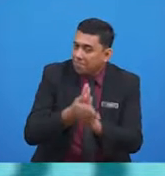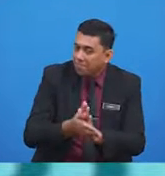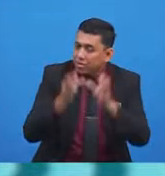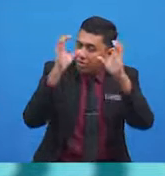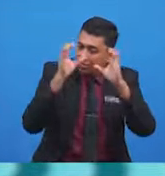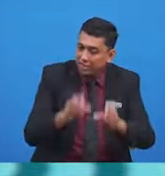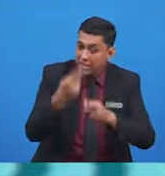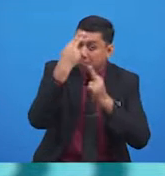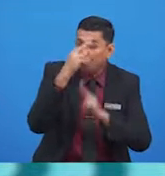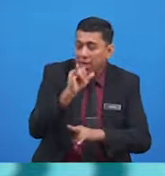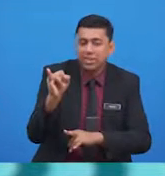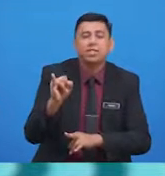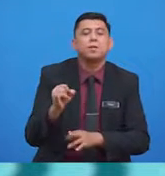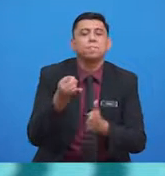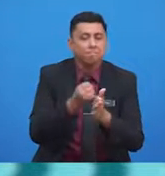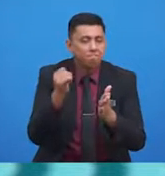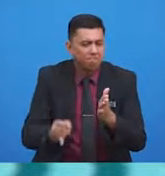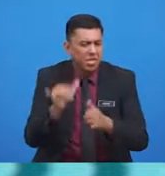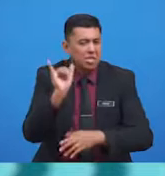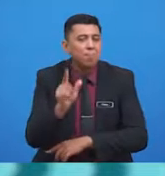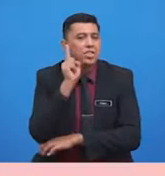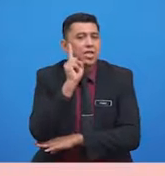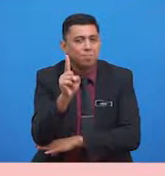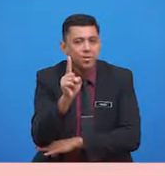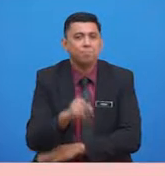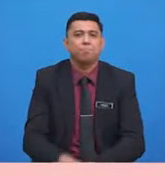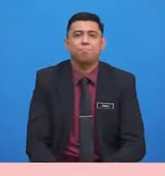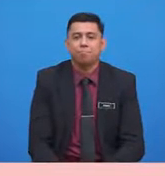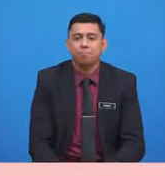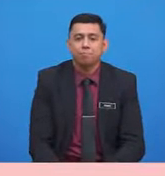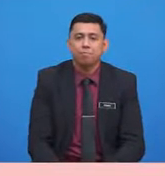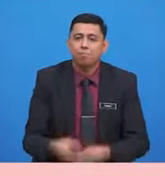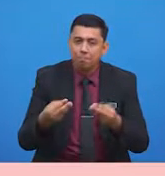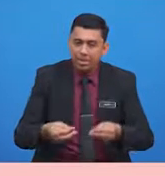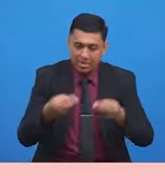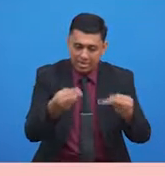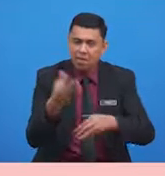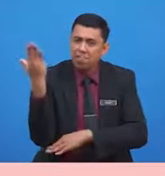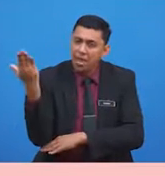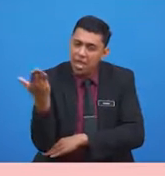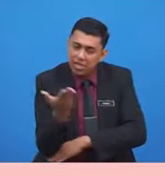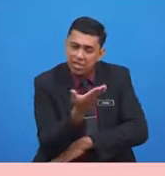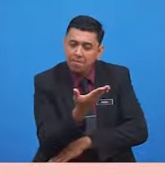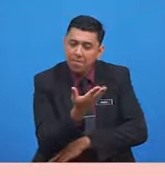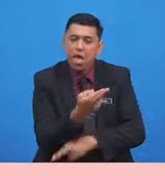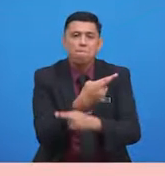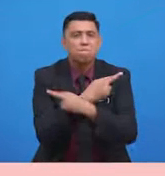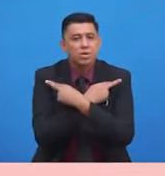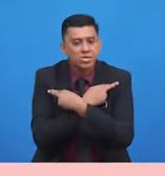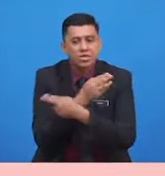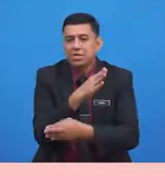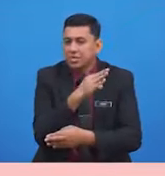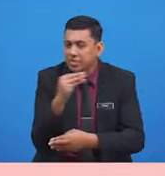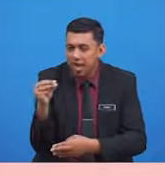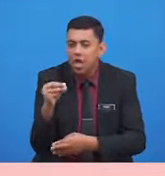cara menghormati jiran yang pertama ialah memberi layanan mesra dan